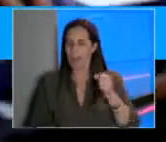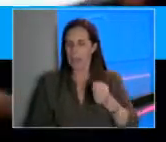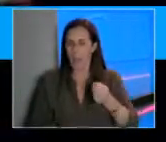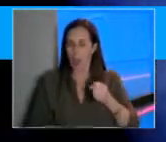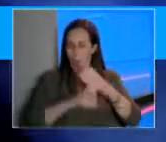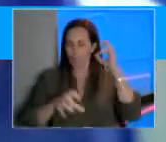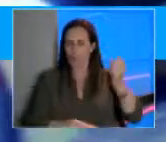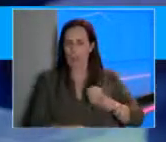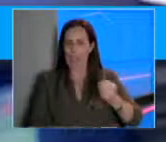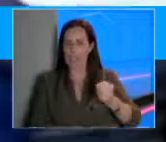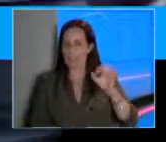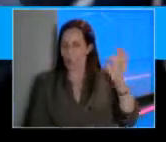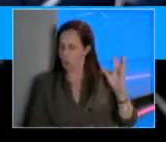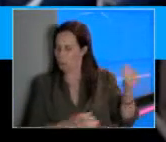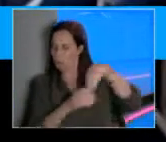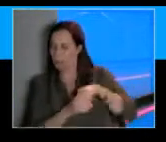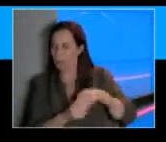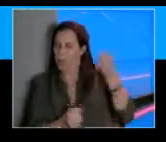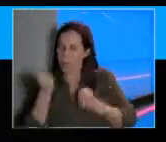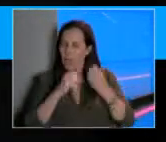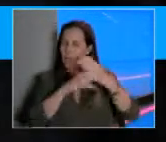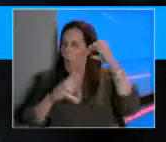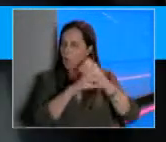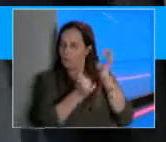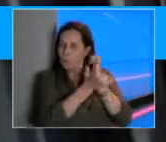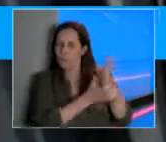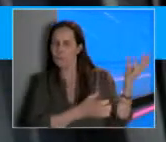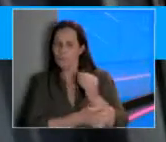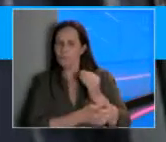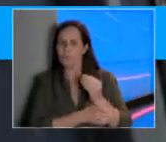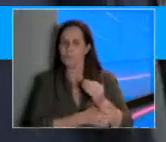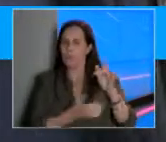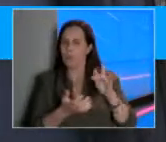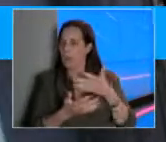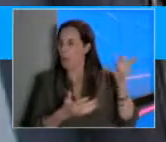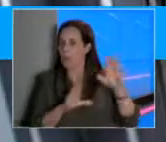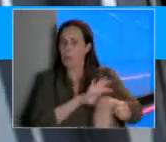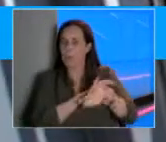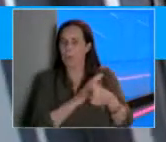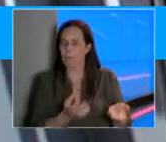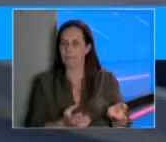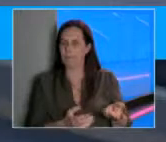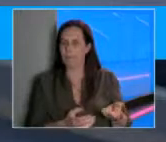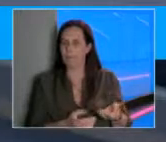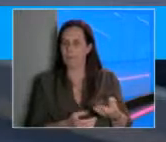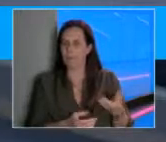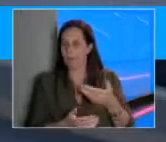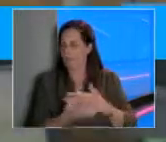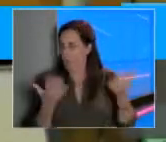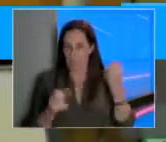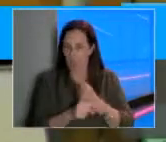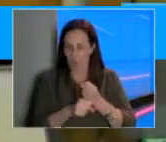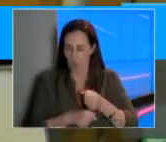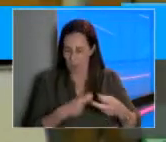התיירות, התחבורה הציבורית, נהגים ואוטובוסים, יושבים ללא מס, וכנראה שלא תהיה להם